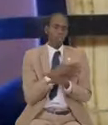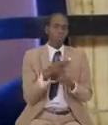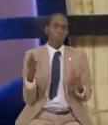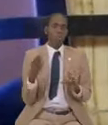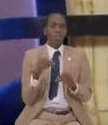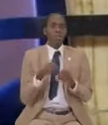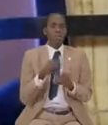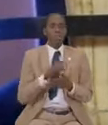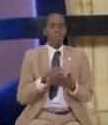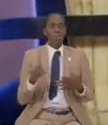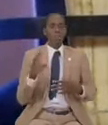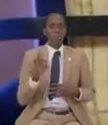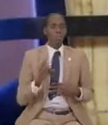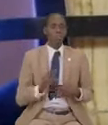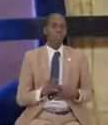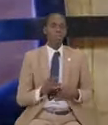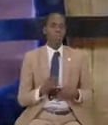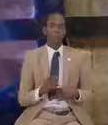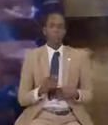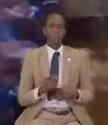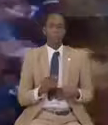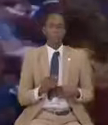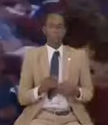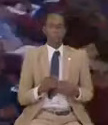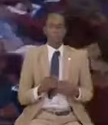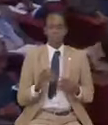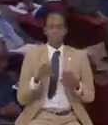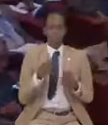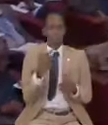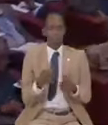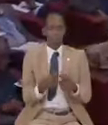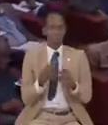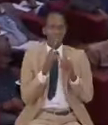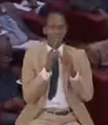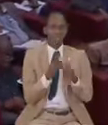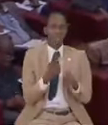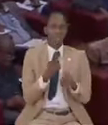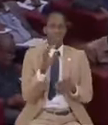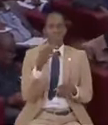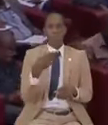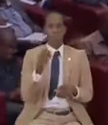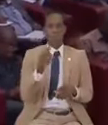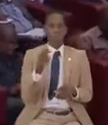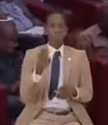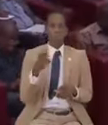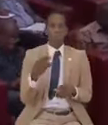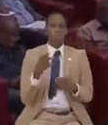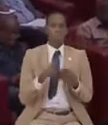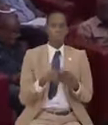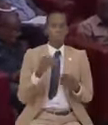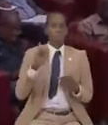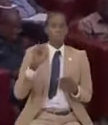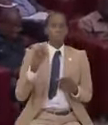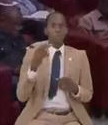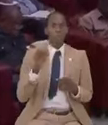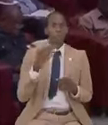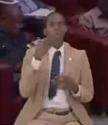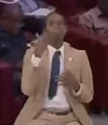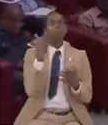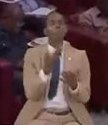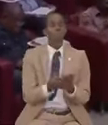ouais verset qui a répondu à essayer la parole de l'Éternel que tu as